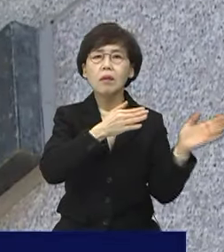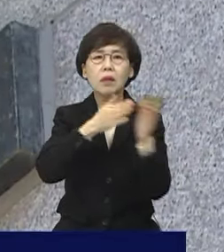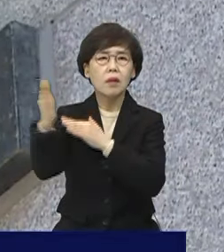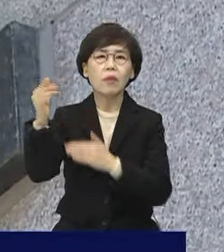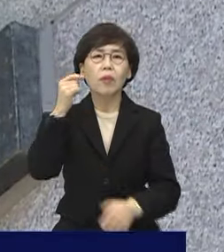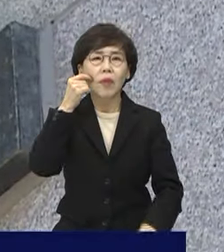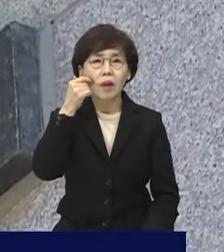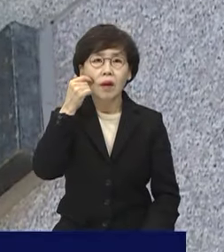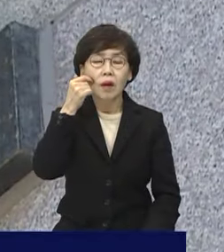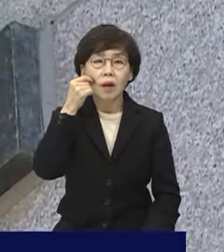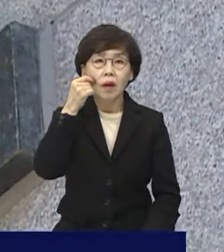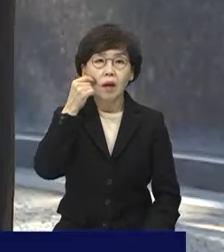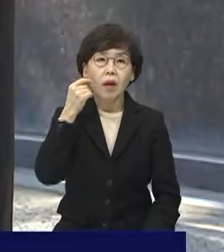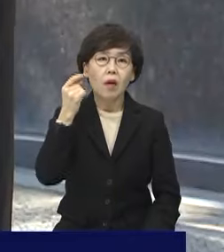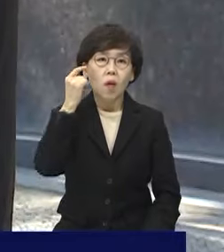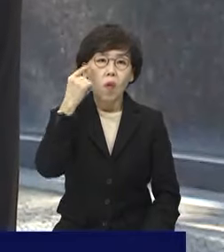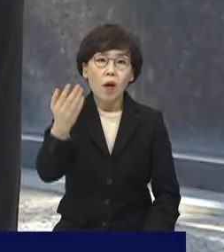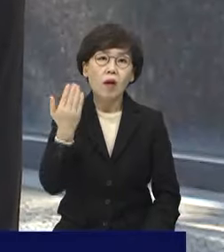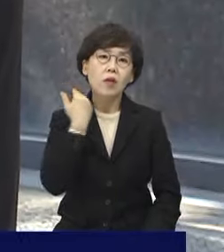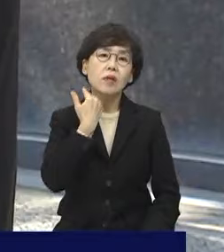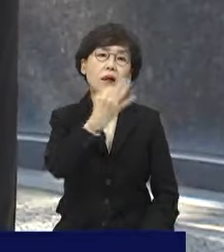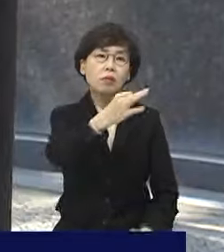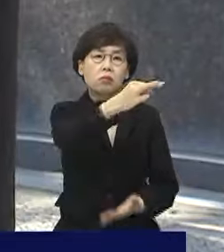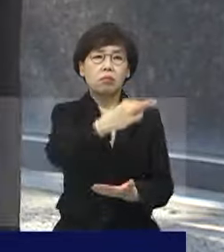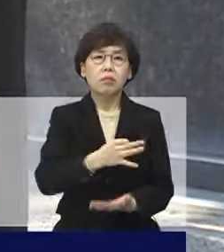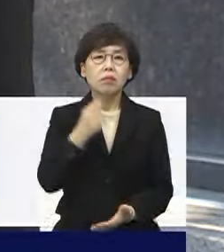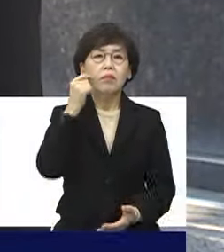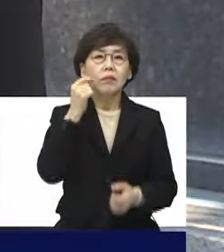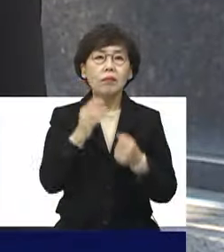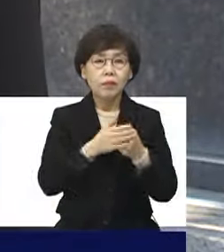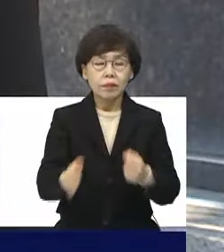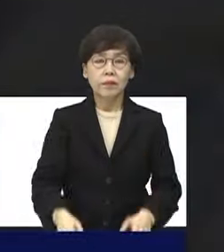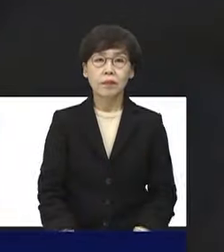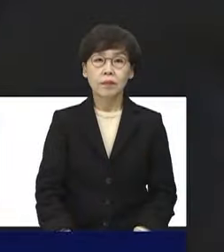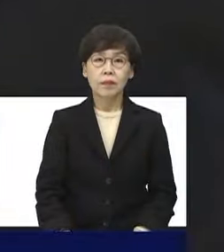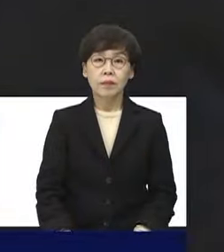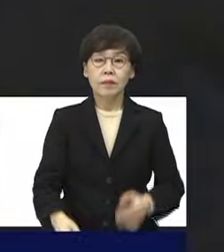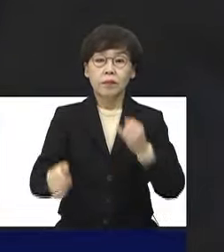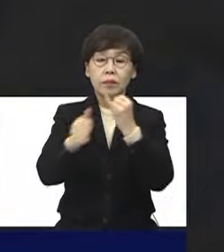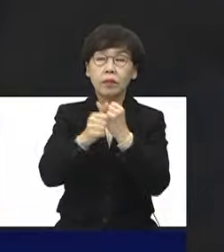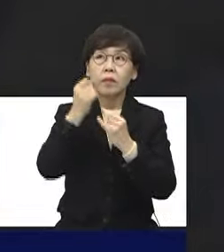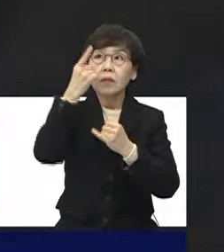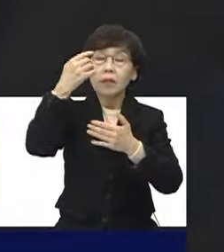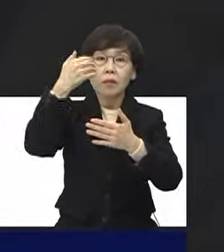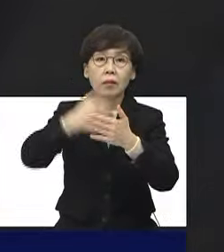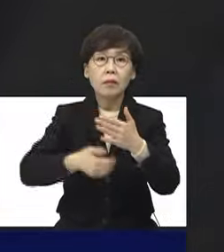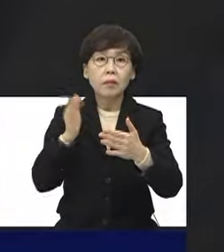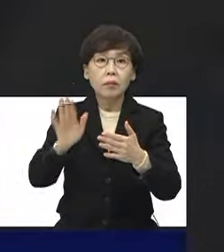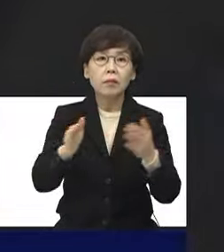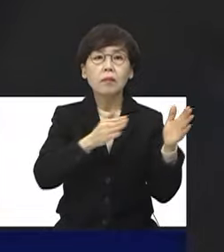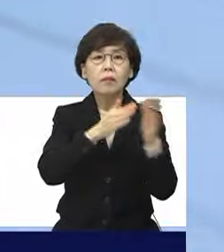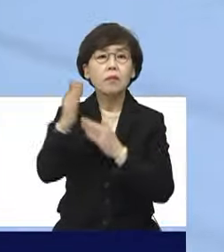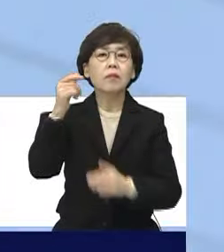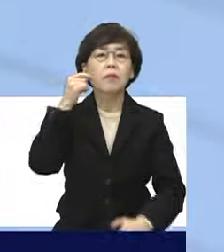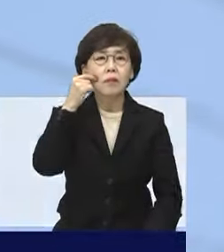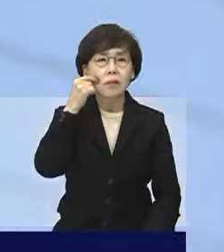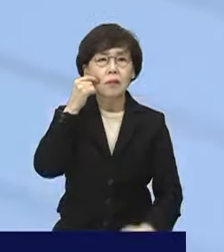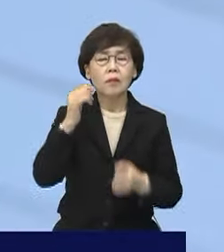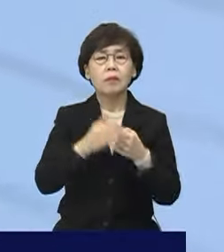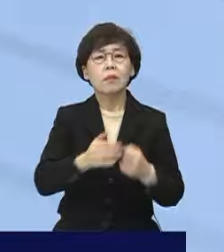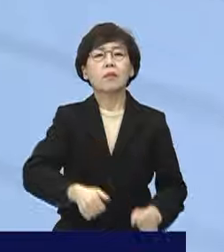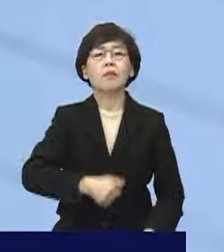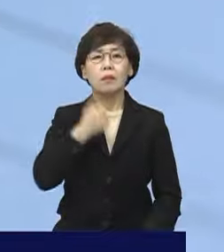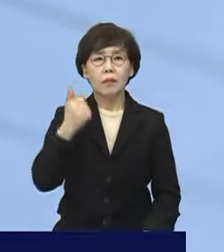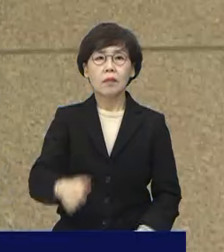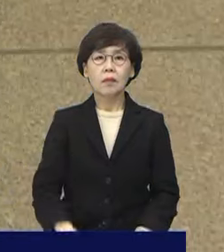못합니다. 보증금을 돌려받지 못했기 때문입니다. 결혼을 한 달 앞두고 이사조차 못하는 상황에 분통을